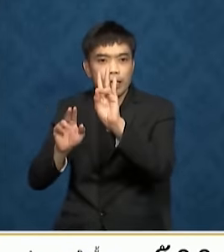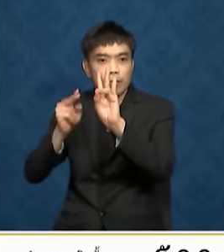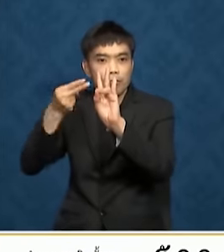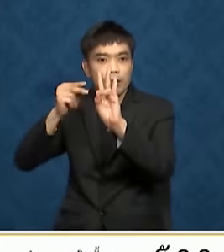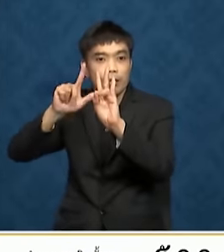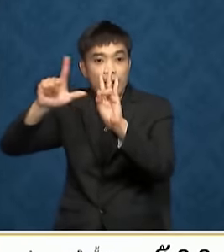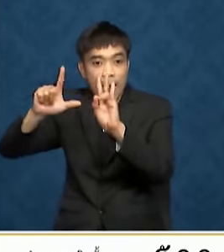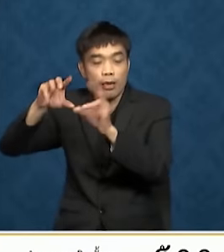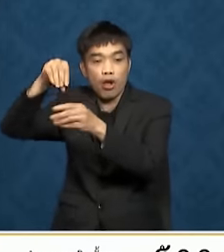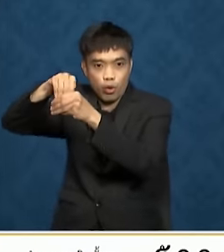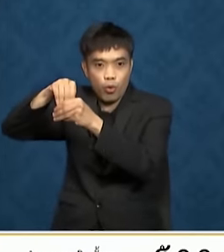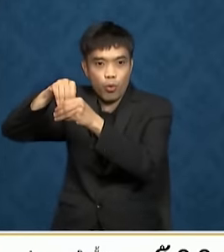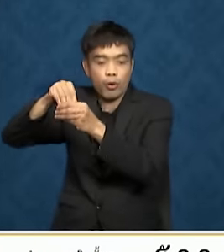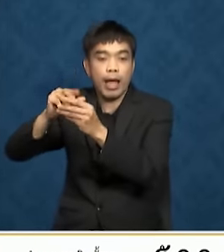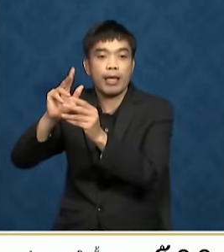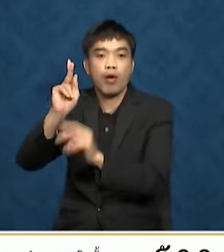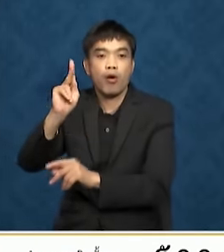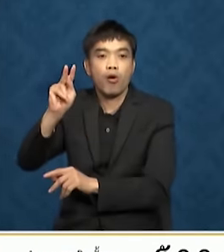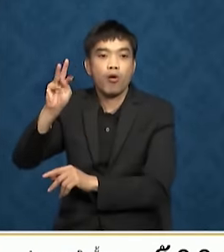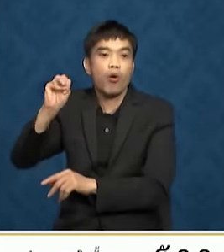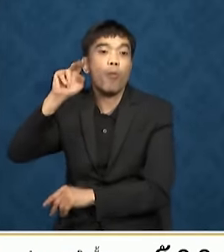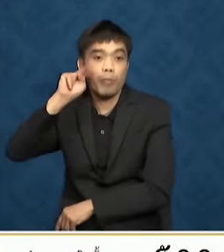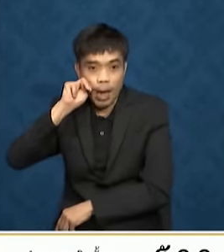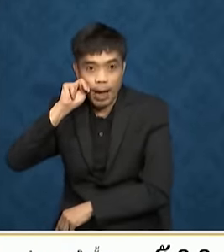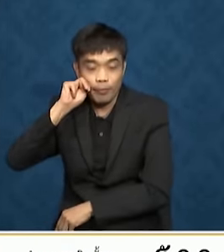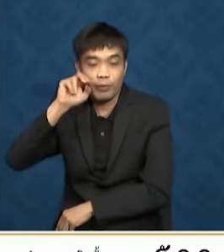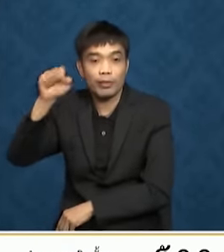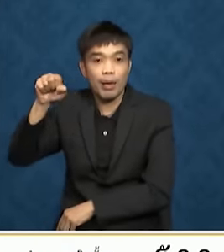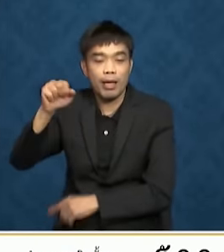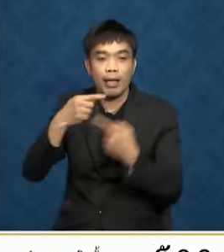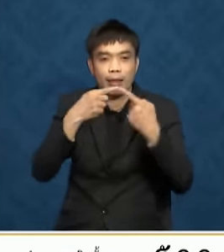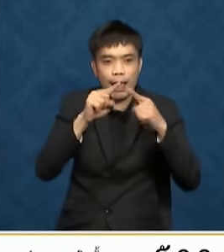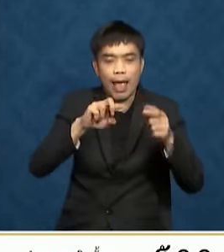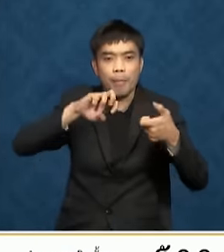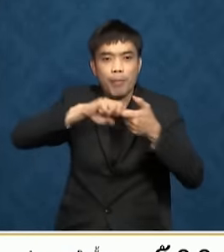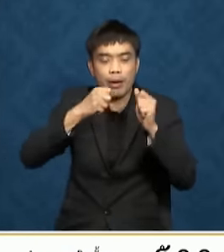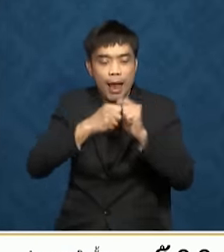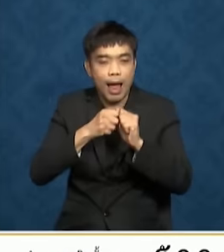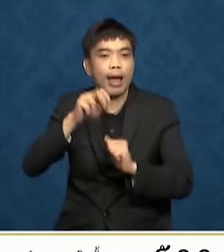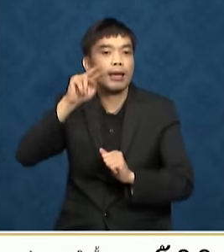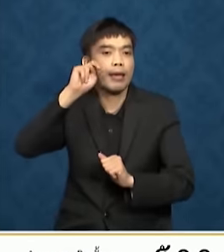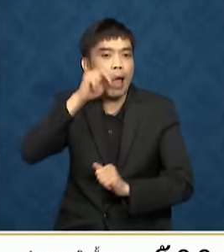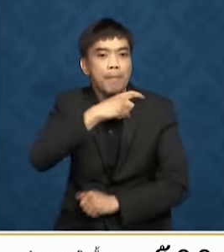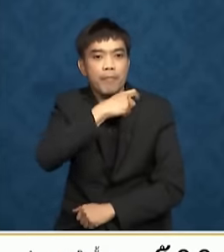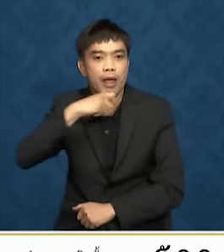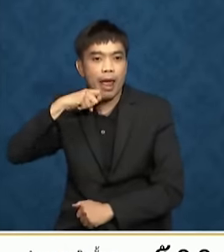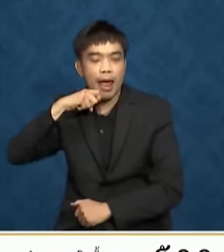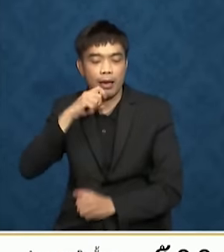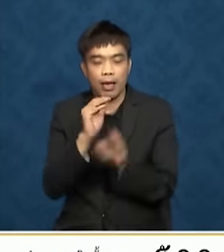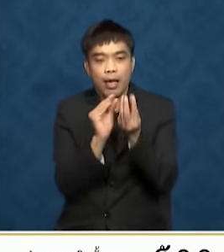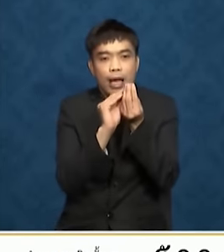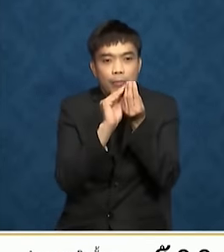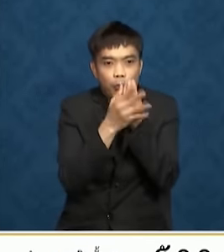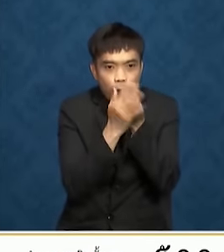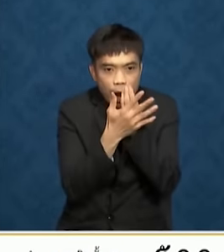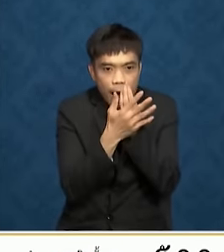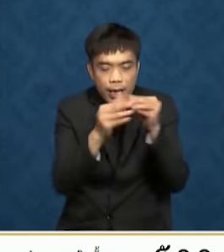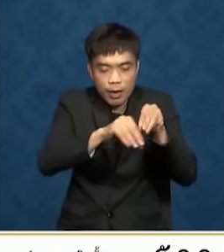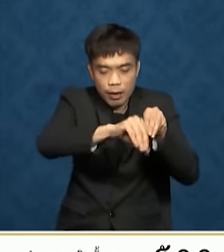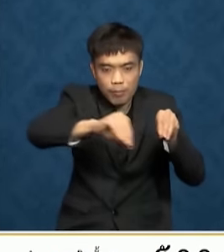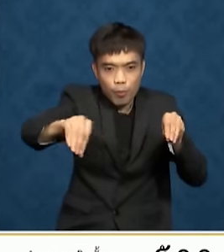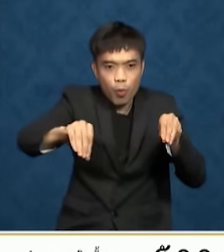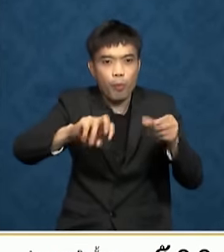นี้แต่น้ำแล้งนะครับที่ทำให้ผลผลิตผลไม้ 4เดือนแรกเนี่ยหายไปซึ่งส่วนใหญ่แล้วอยู่ในเขตนอก